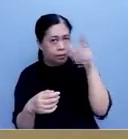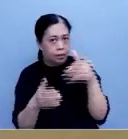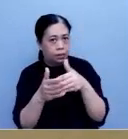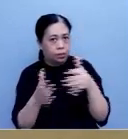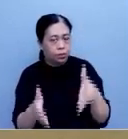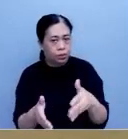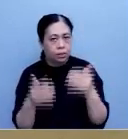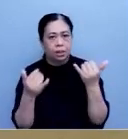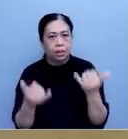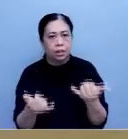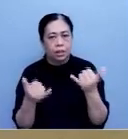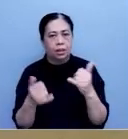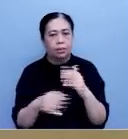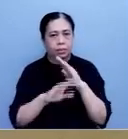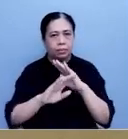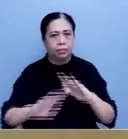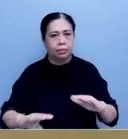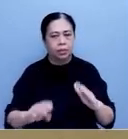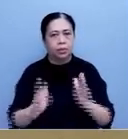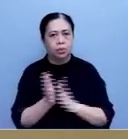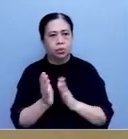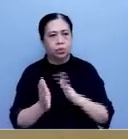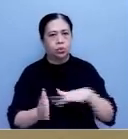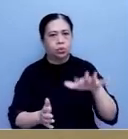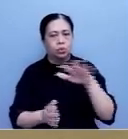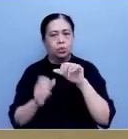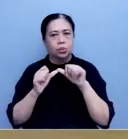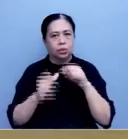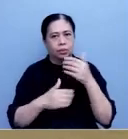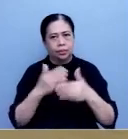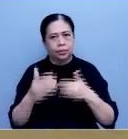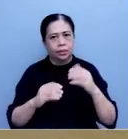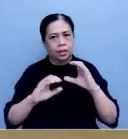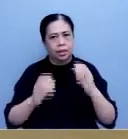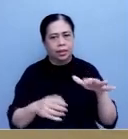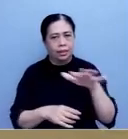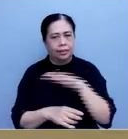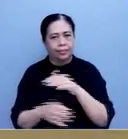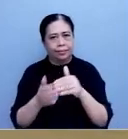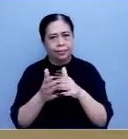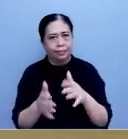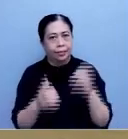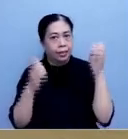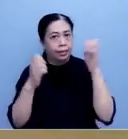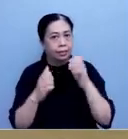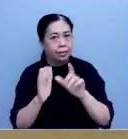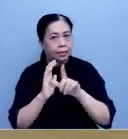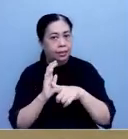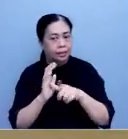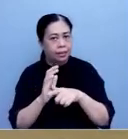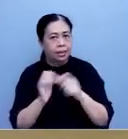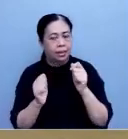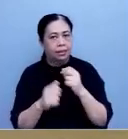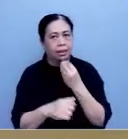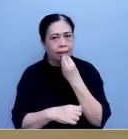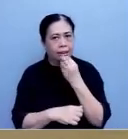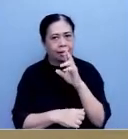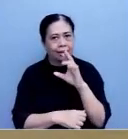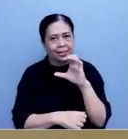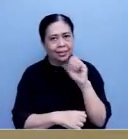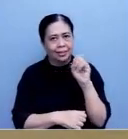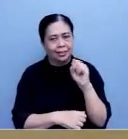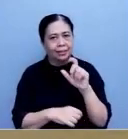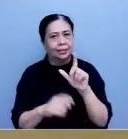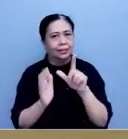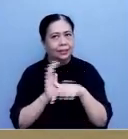Sa ngayon, tahimik na ang school grounds dahil tuloy-tuloy na ang mga klase ng mga bata. Inaasahan, maya-maya ay mag-recess na sila at pagdating